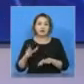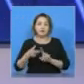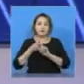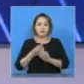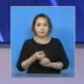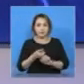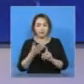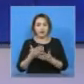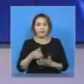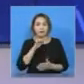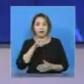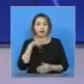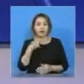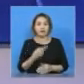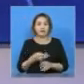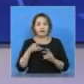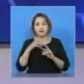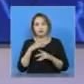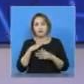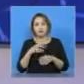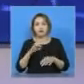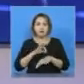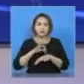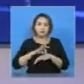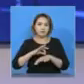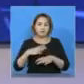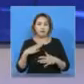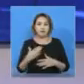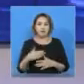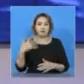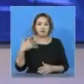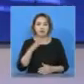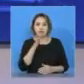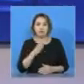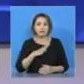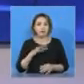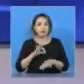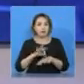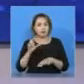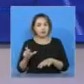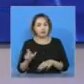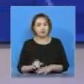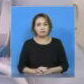инфекциясын жұқтырған. Мамандардың айтуынша, қатерлі індетке шалдыққандардың дені 40 жасқа дейінгі азаматтар.